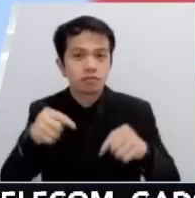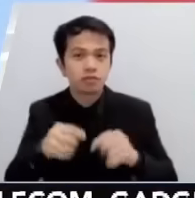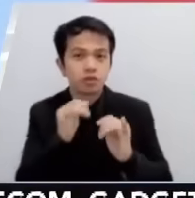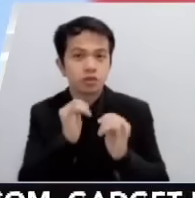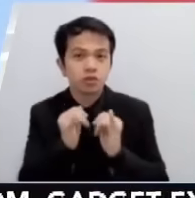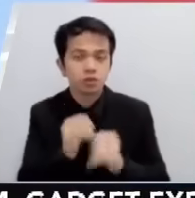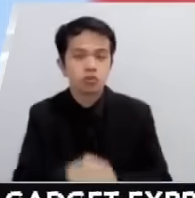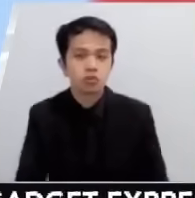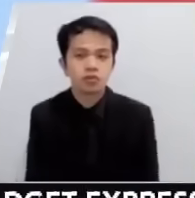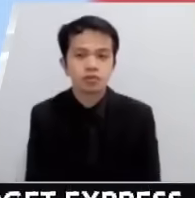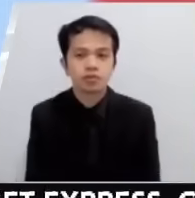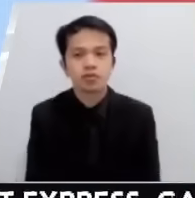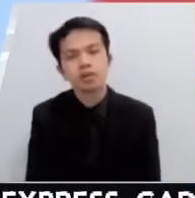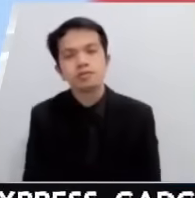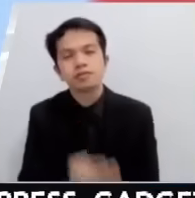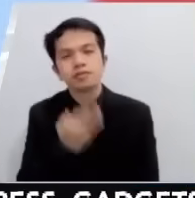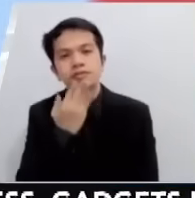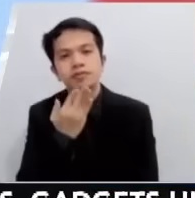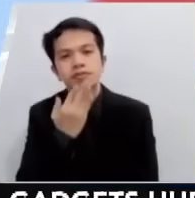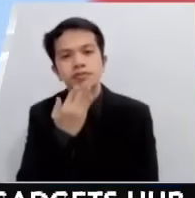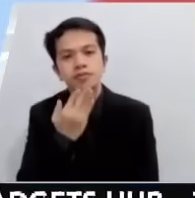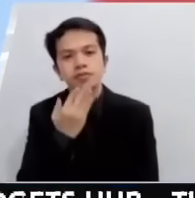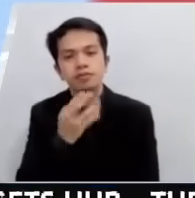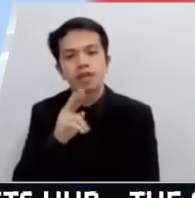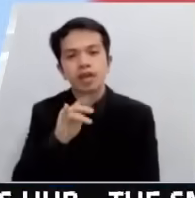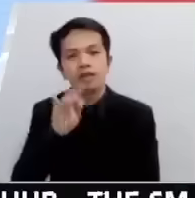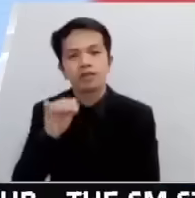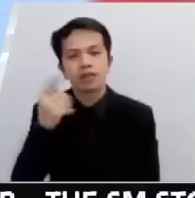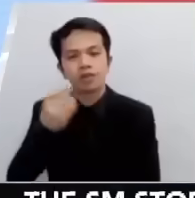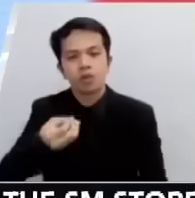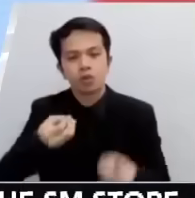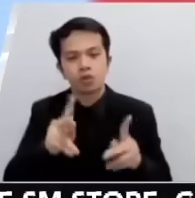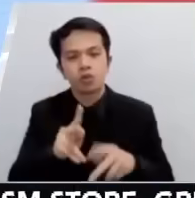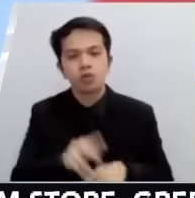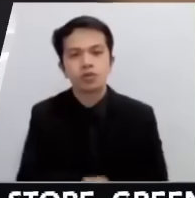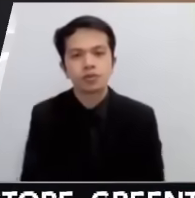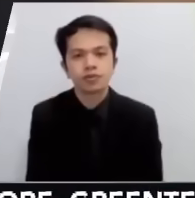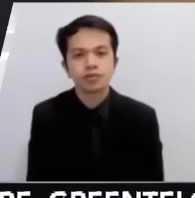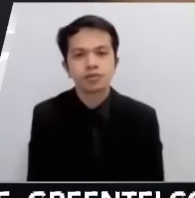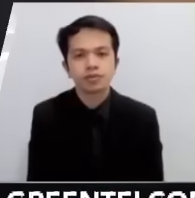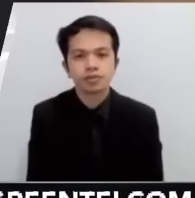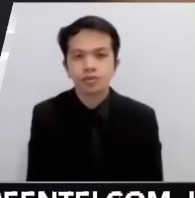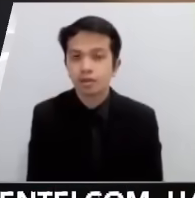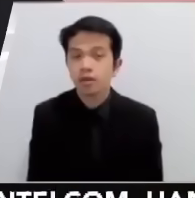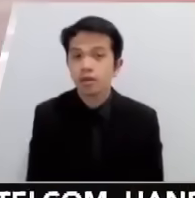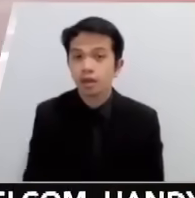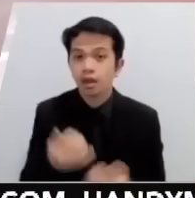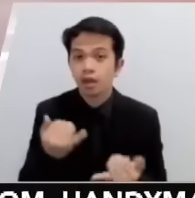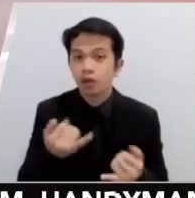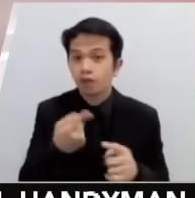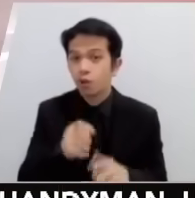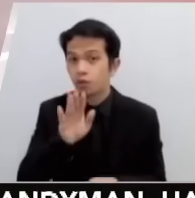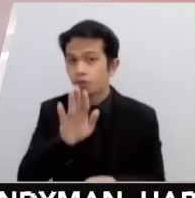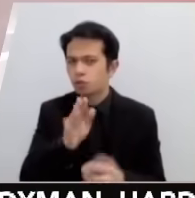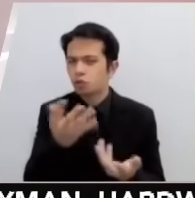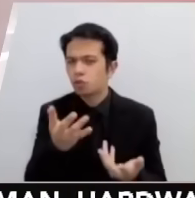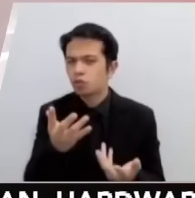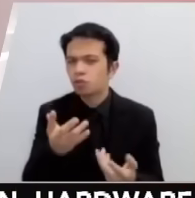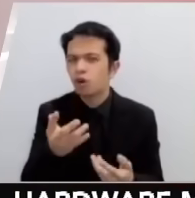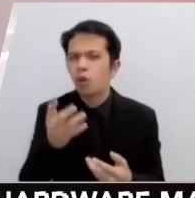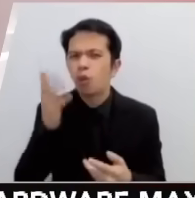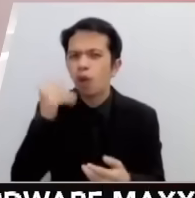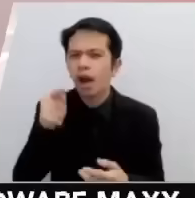Maraming salamat din po Raffy for giving me the opportunity to Air my OP nanggaling na po mula sa inyo Ano ho bang nag-joke sa inyo kaya niyo nagawa itong